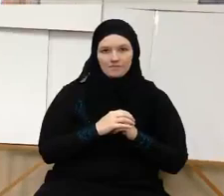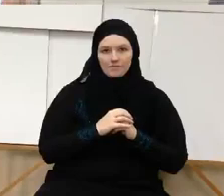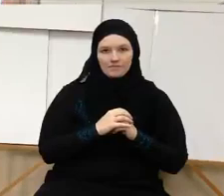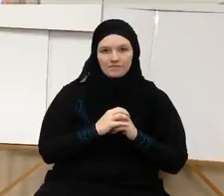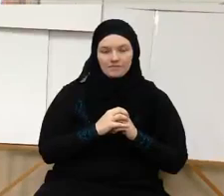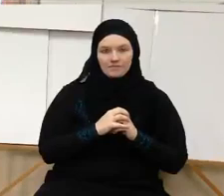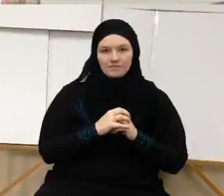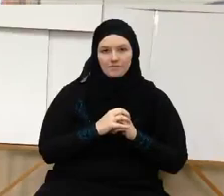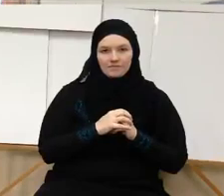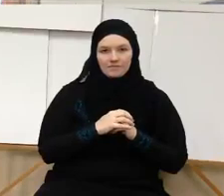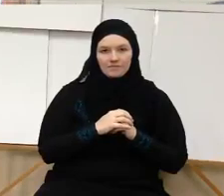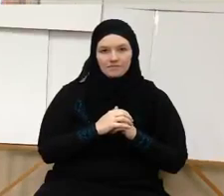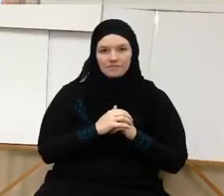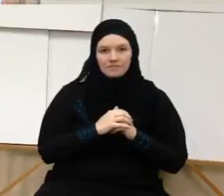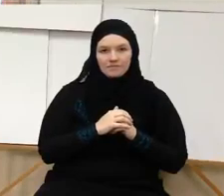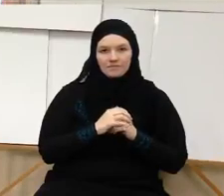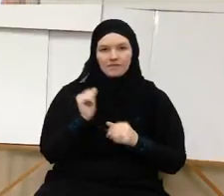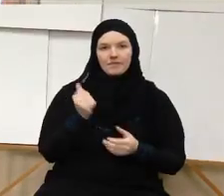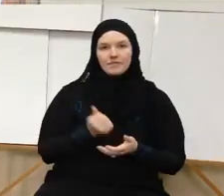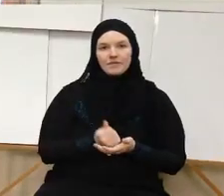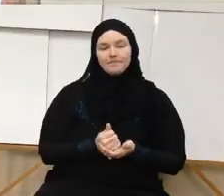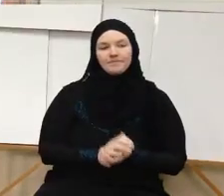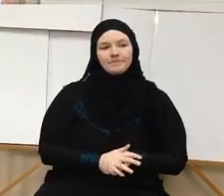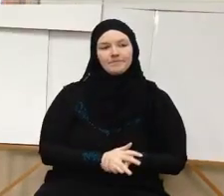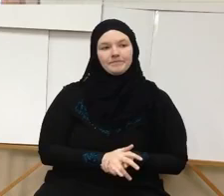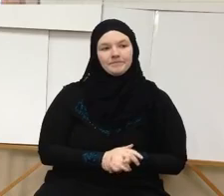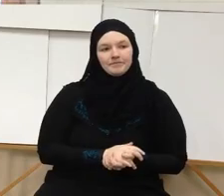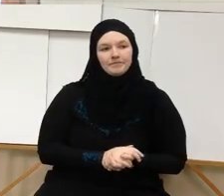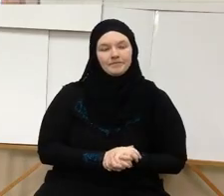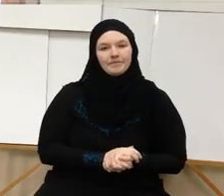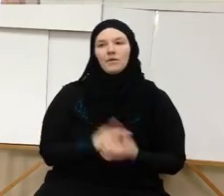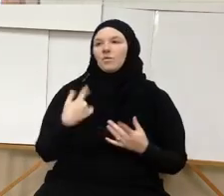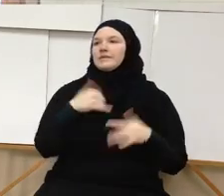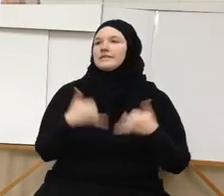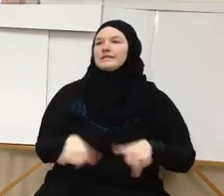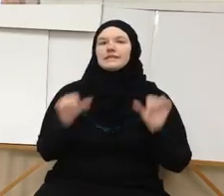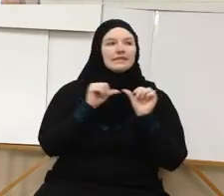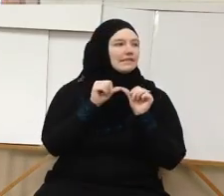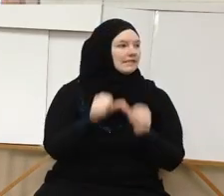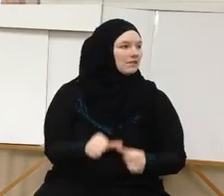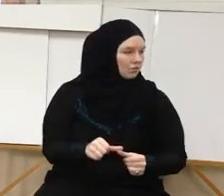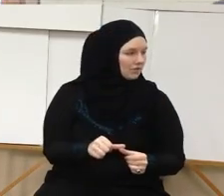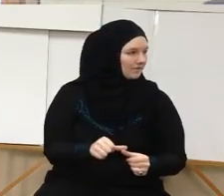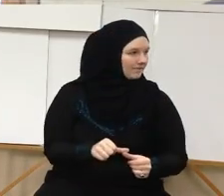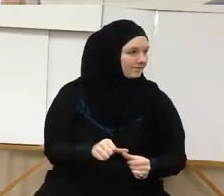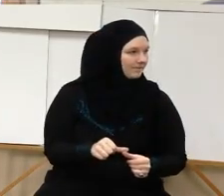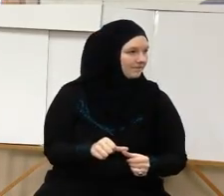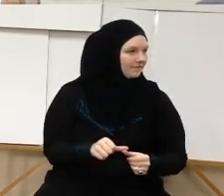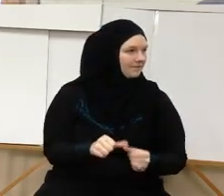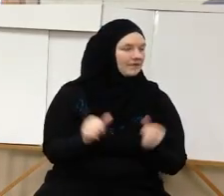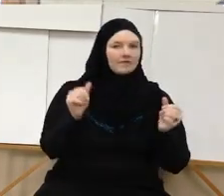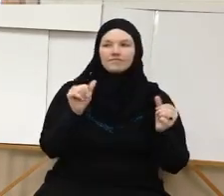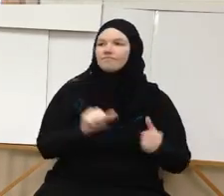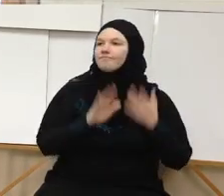لا نظمأ بعدها أبدا. اللهم آمين. We are still continuing to tackle the